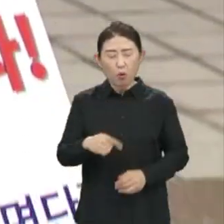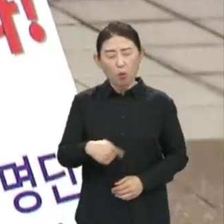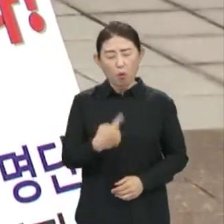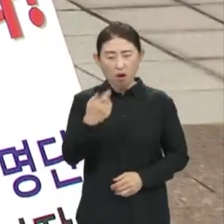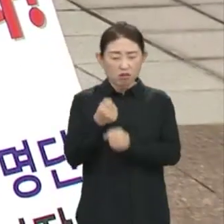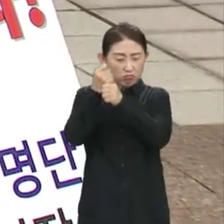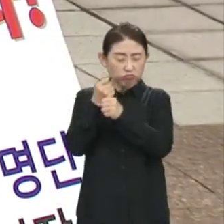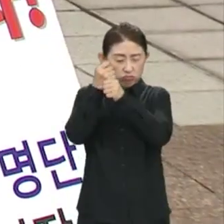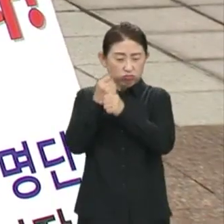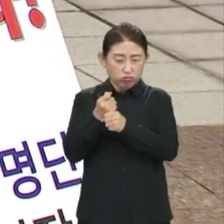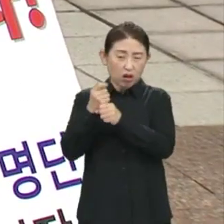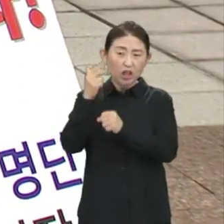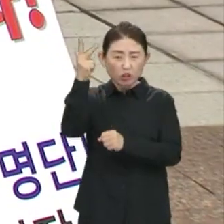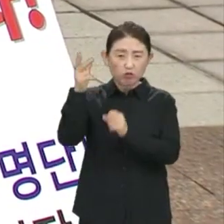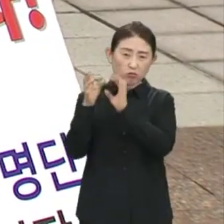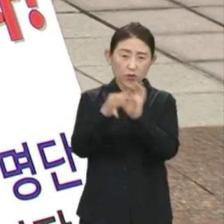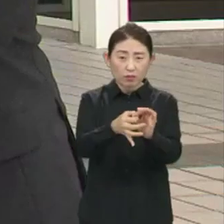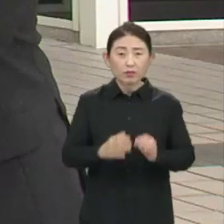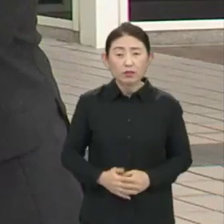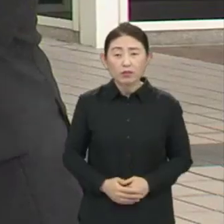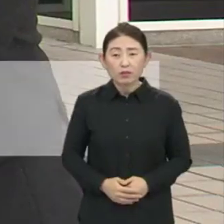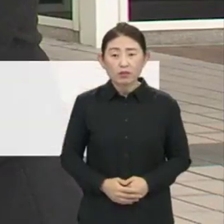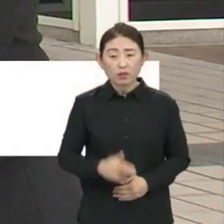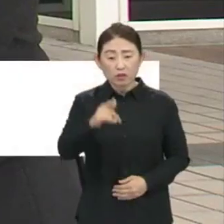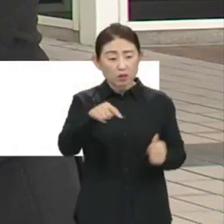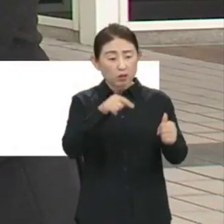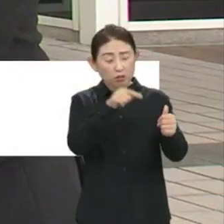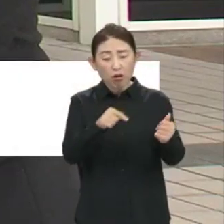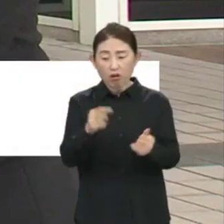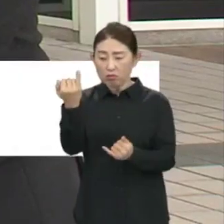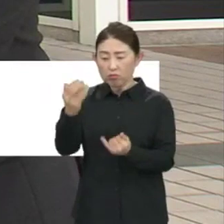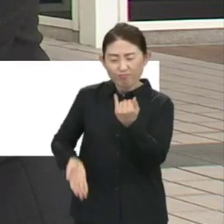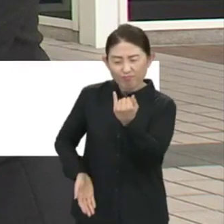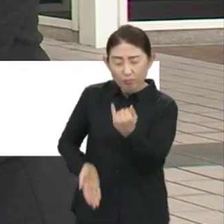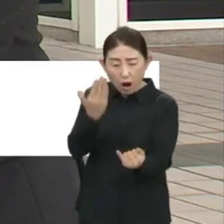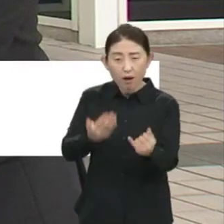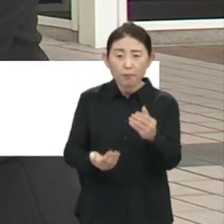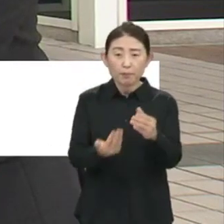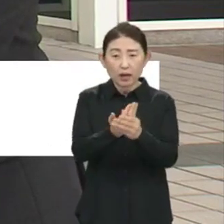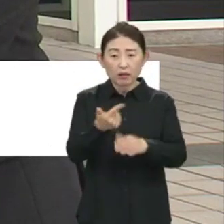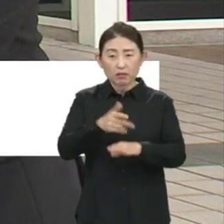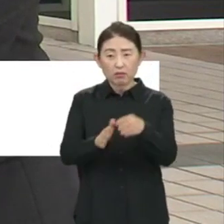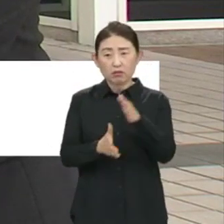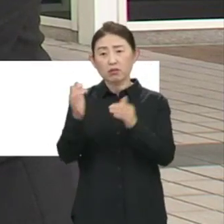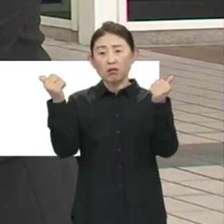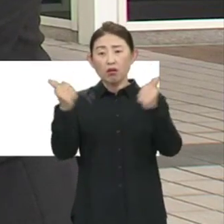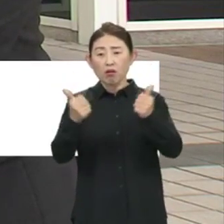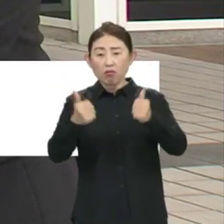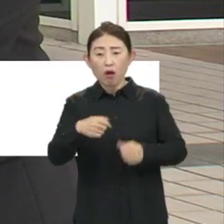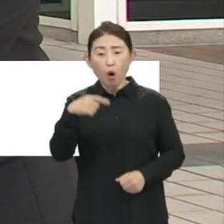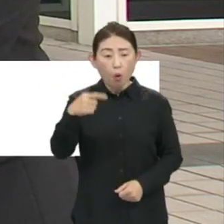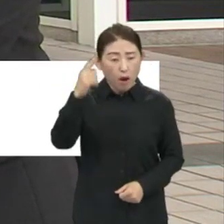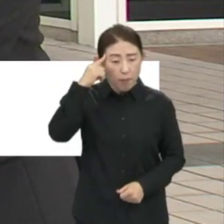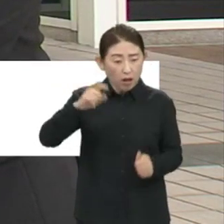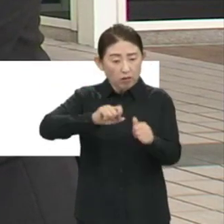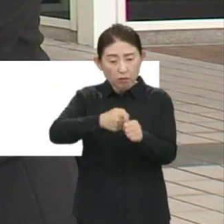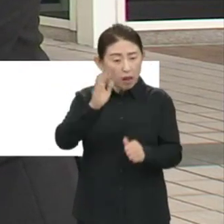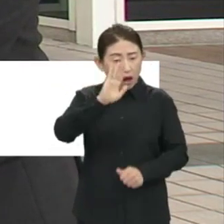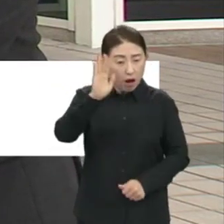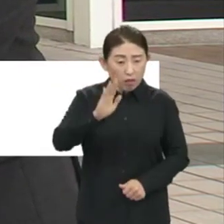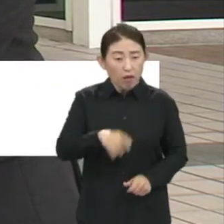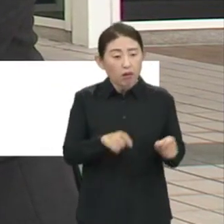넘게 진행되고 있습니다. 송할섭 의원의 성추행 사건과 관련해서 대전시의회가 빠르게 처리를